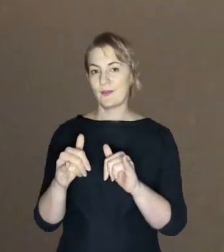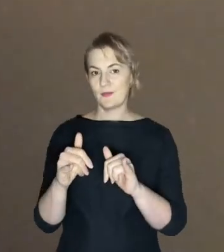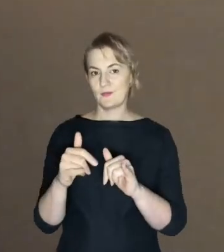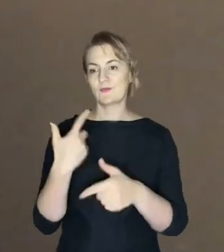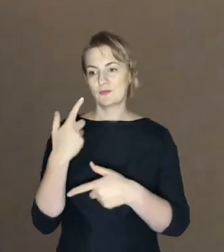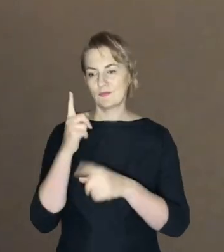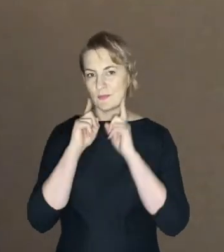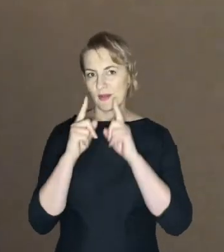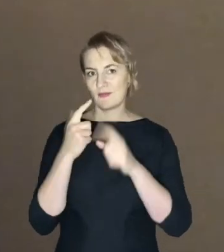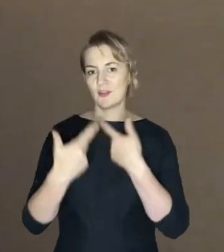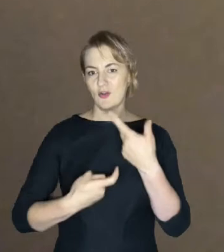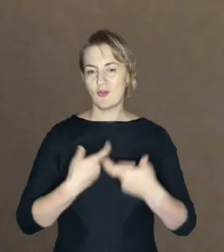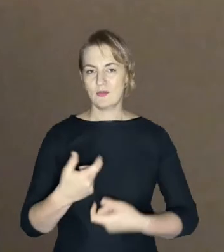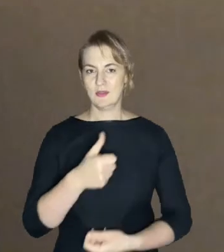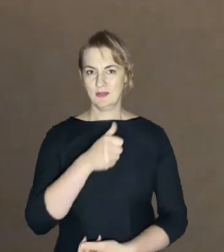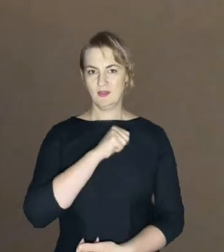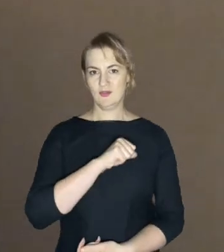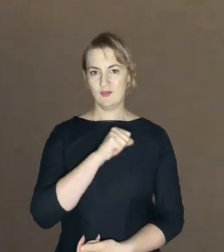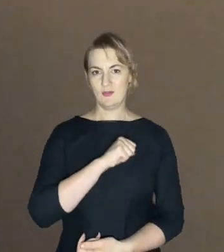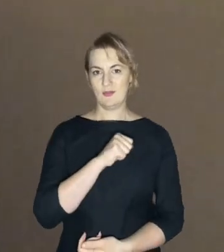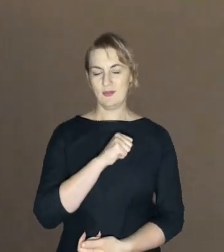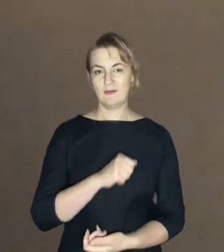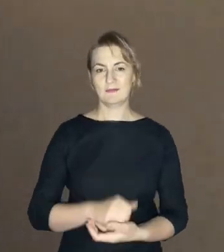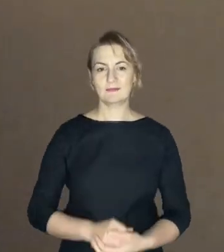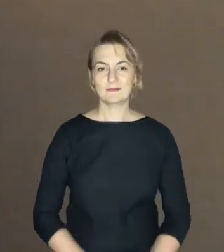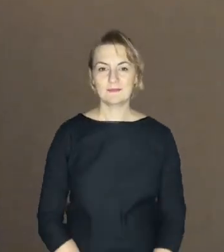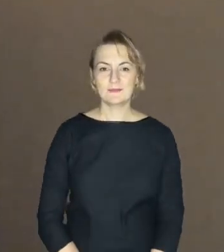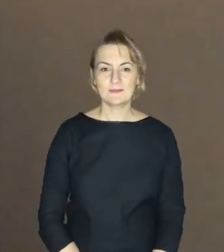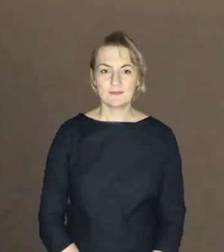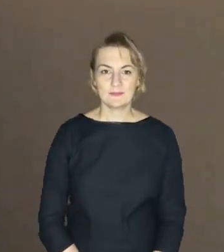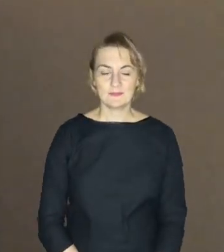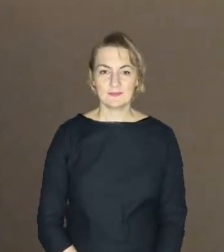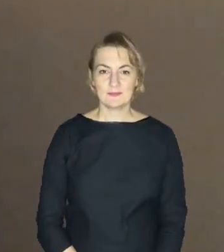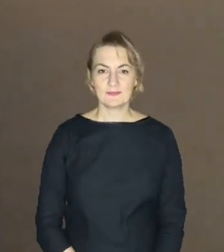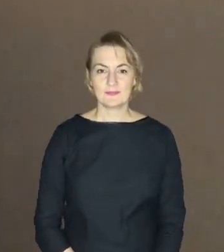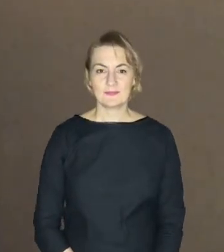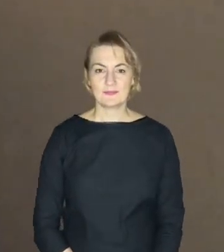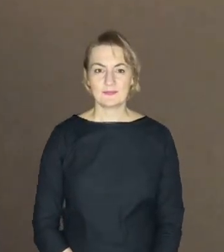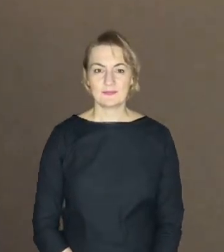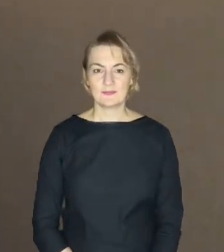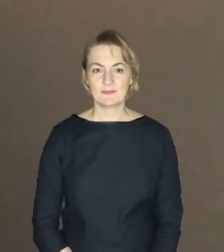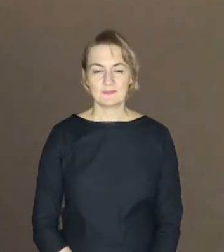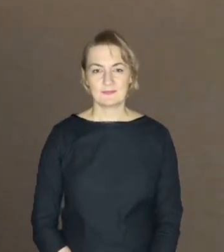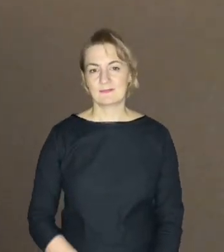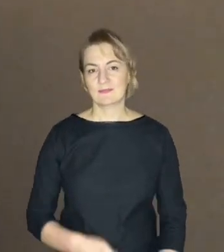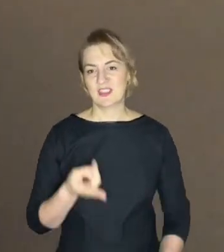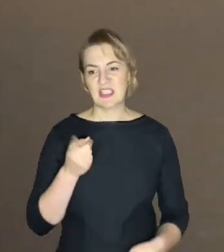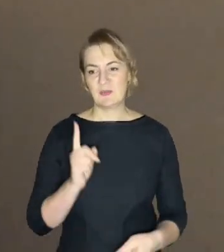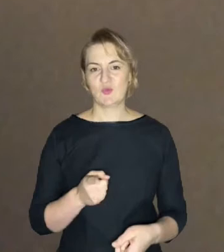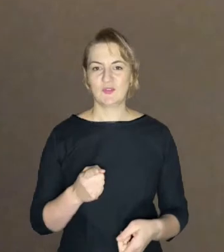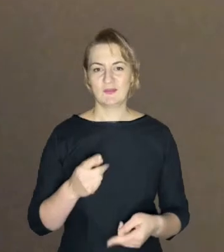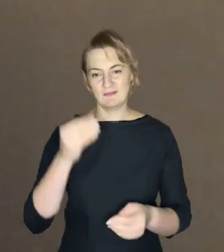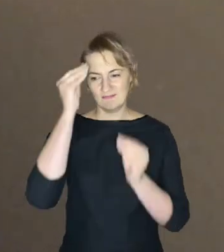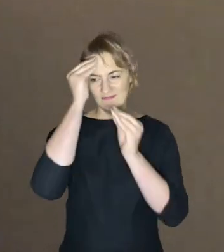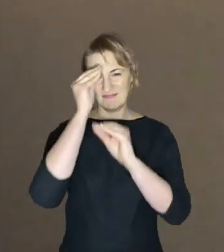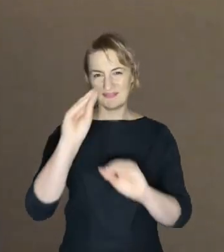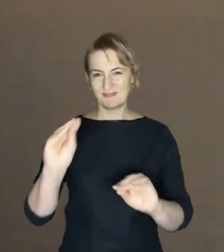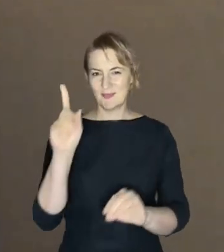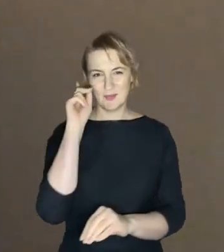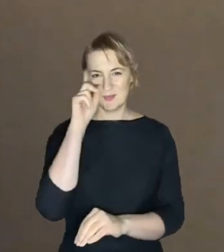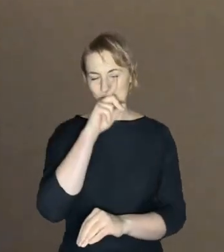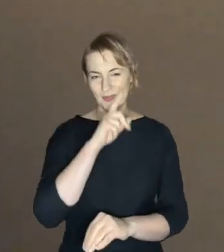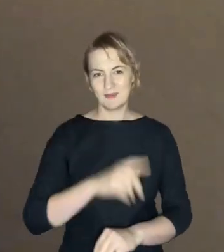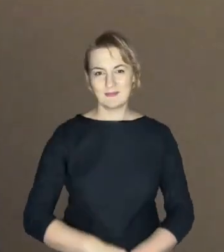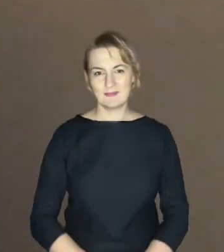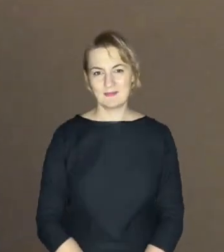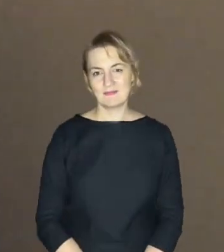innym. No i nie trzeba tego o tym informować ludzi dookoła, tylko